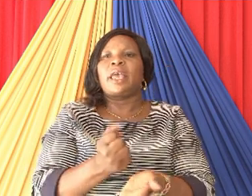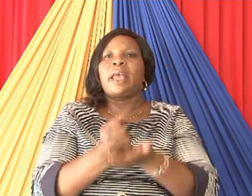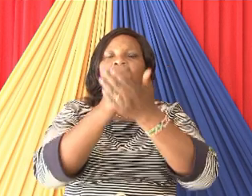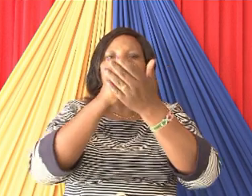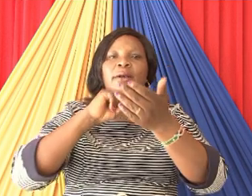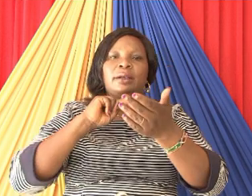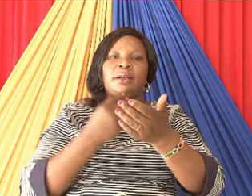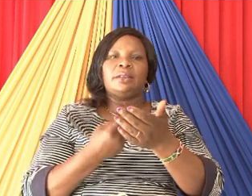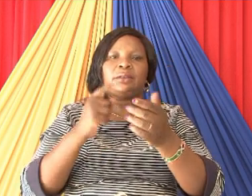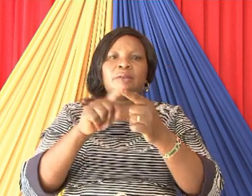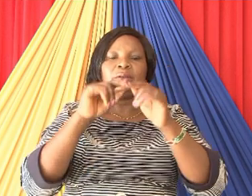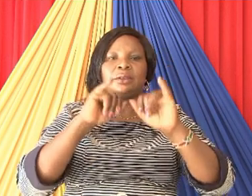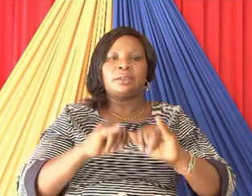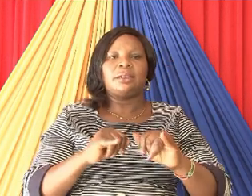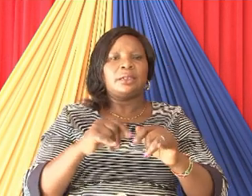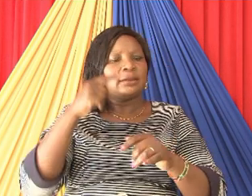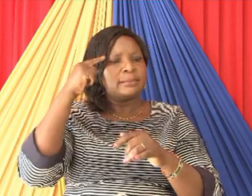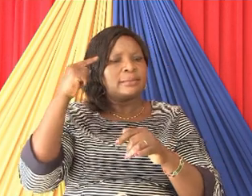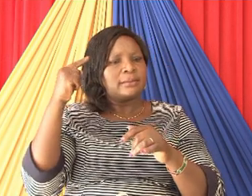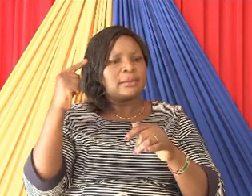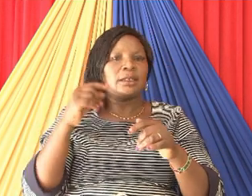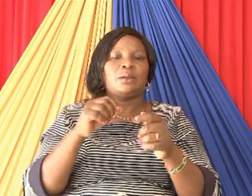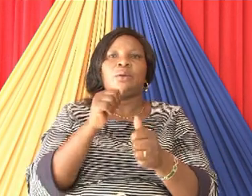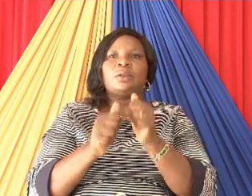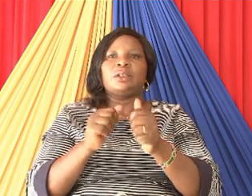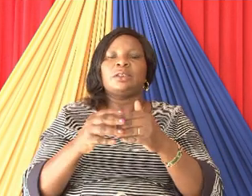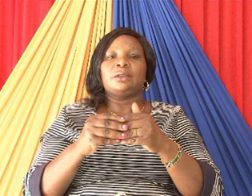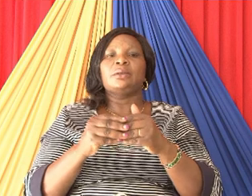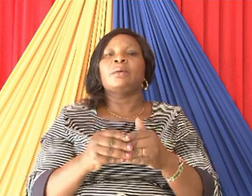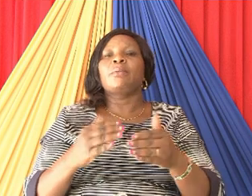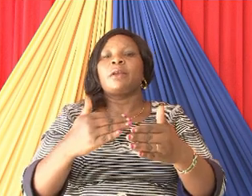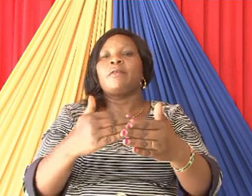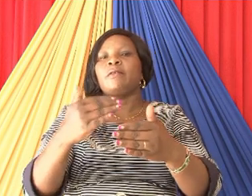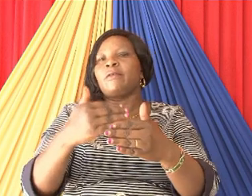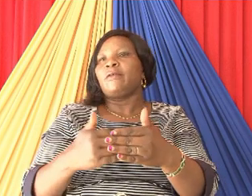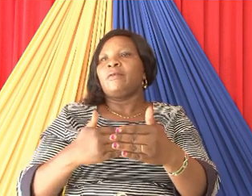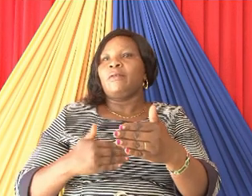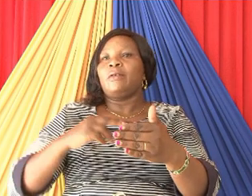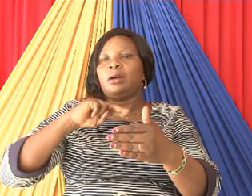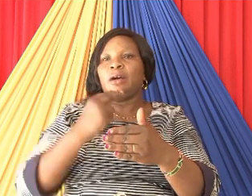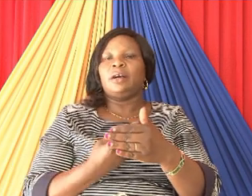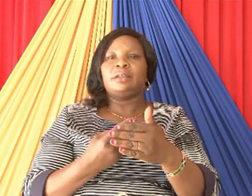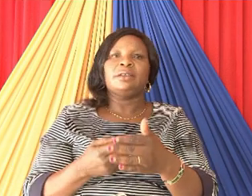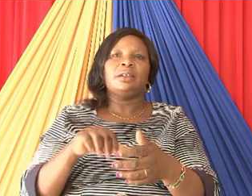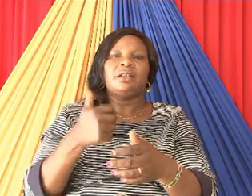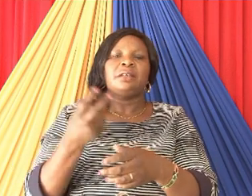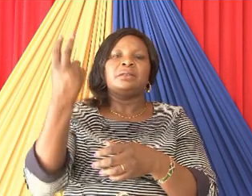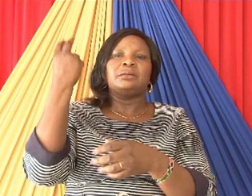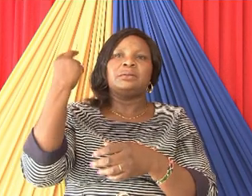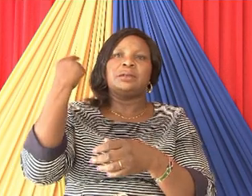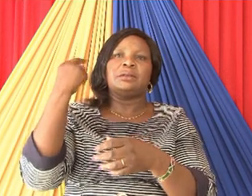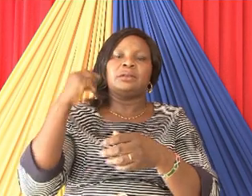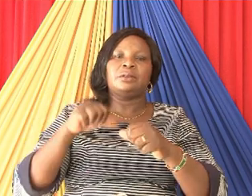tuweze kukaa na kustahimili mambo yaliyo mbele yetu. Tukijua ya kuwa hakuna kitu ambacho tunatoka yako nyuma na hujui